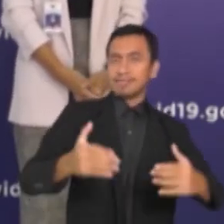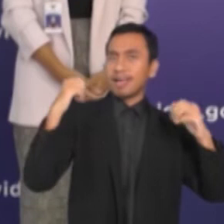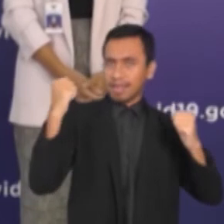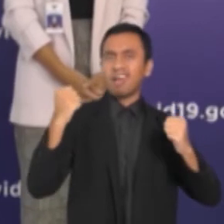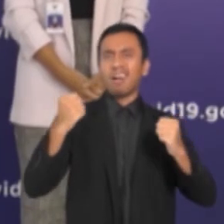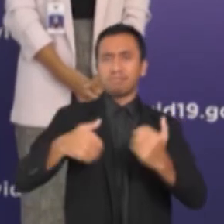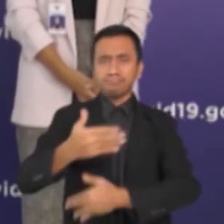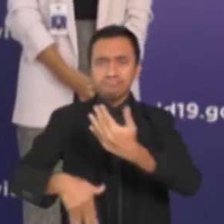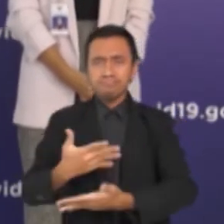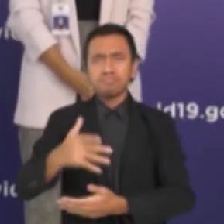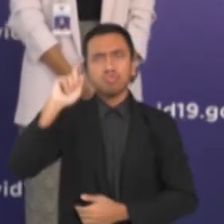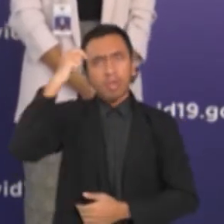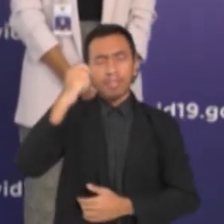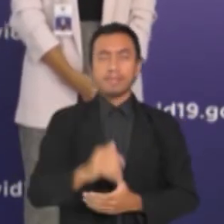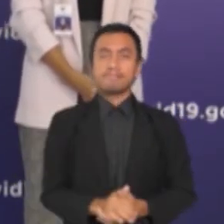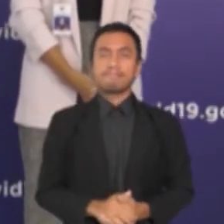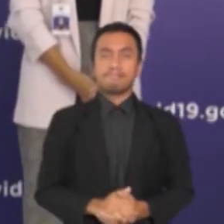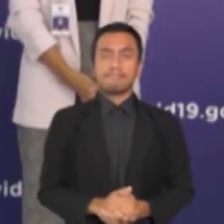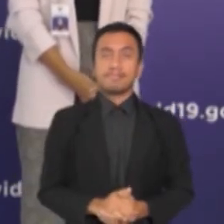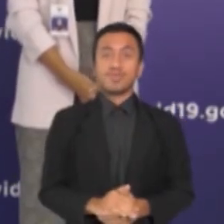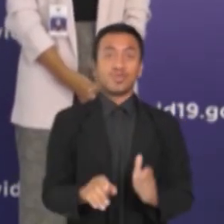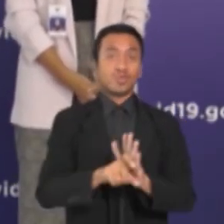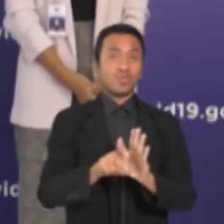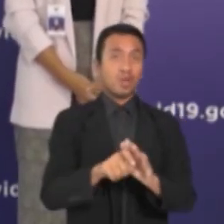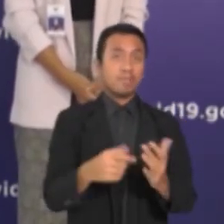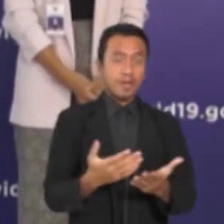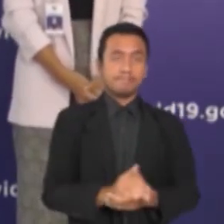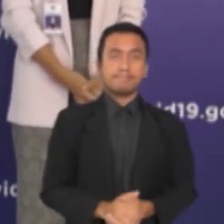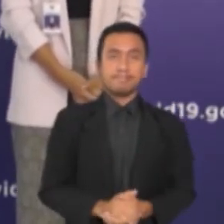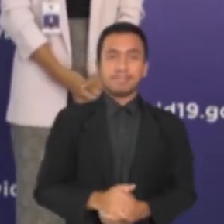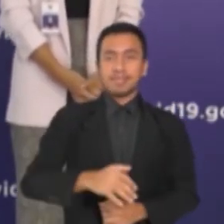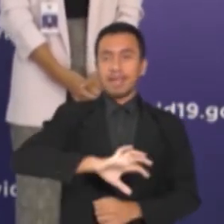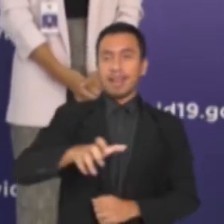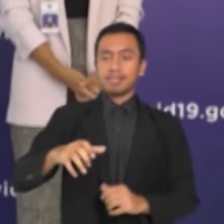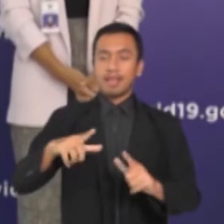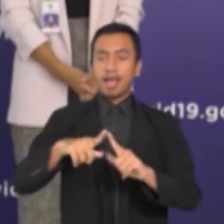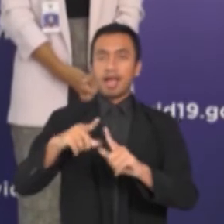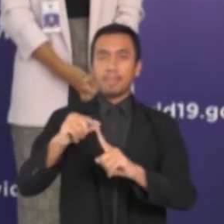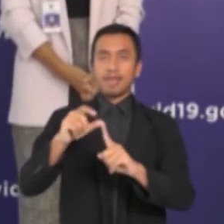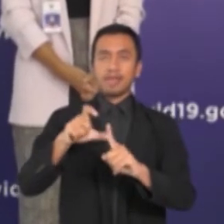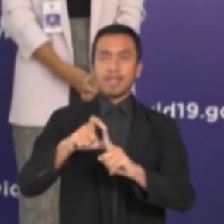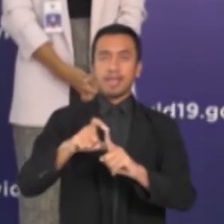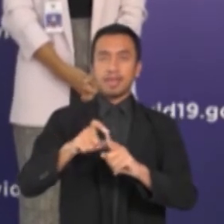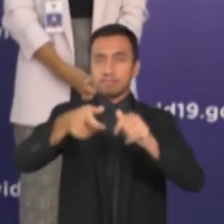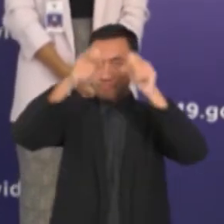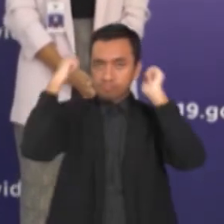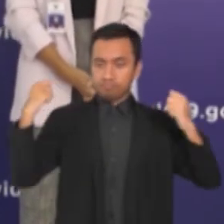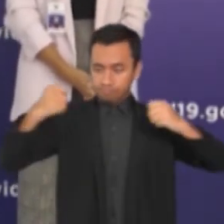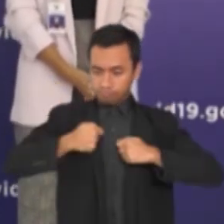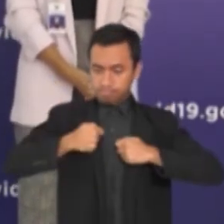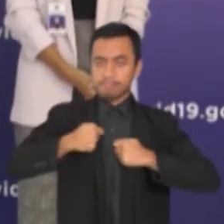halnya adanya pengiriman alat kesehatan yang sulit menjangkau seluruh